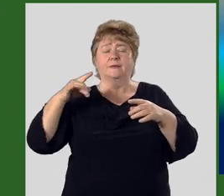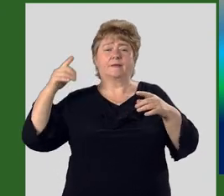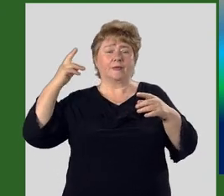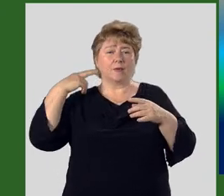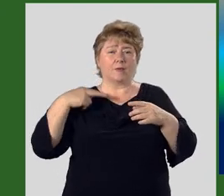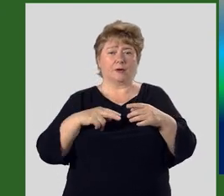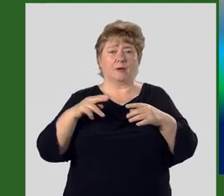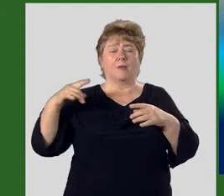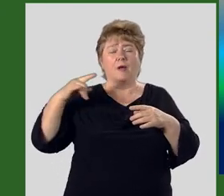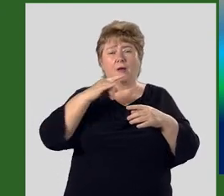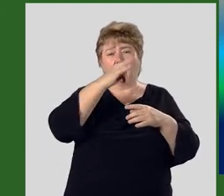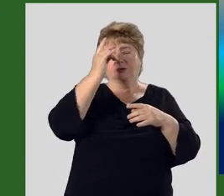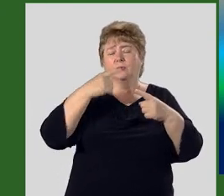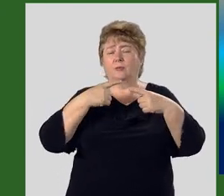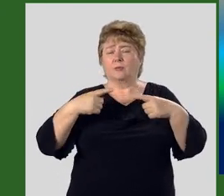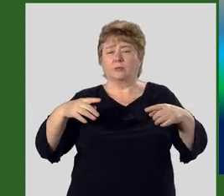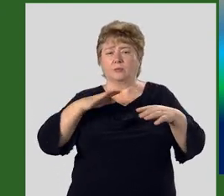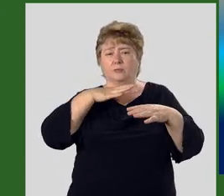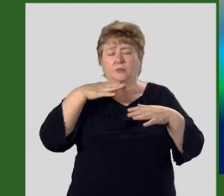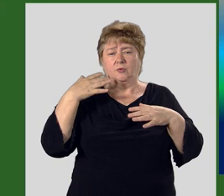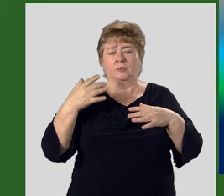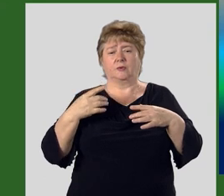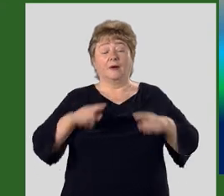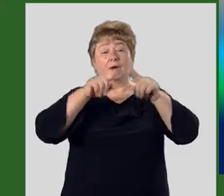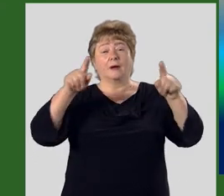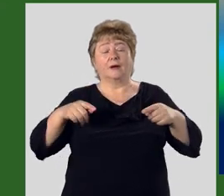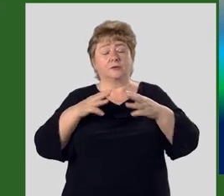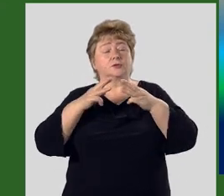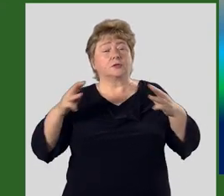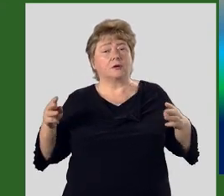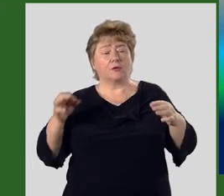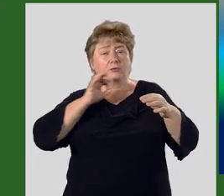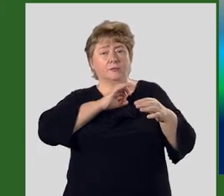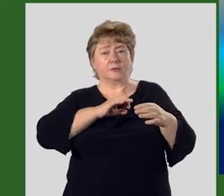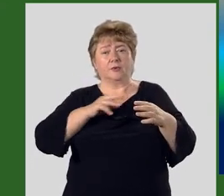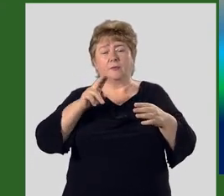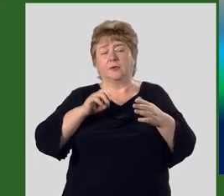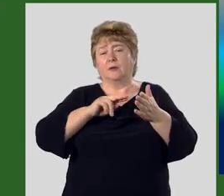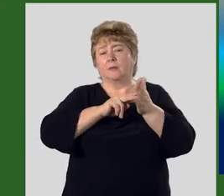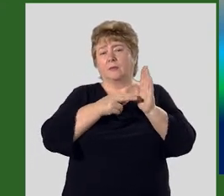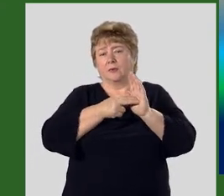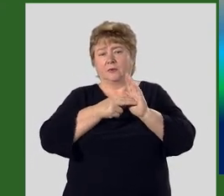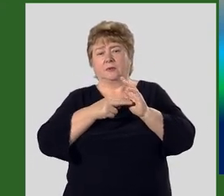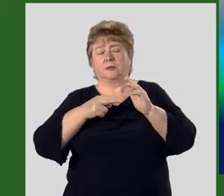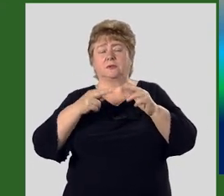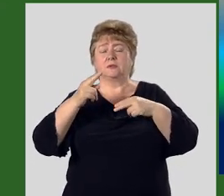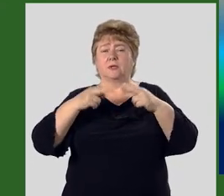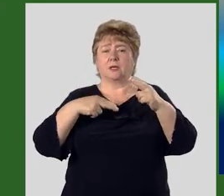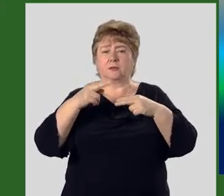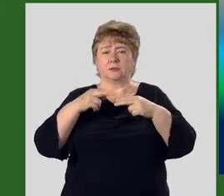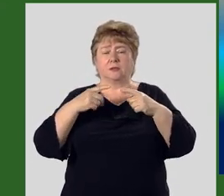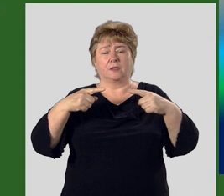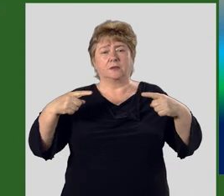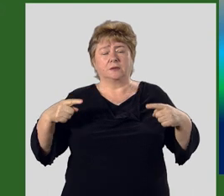морякам, летчикам и многим другим. Карты широко используются при проектировании и